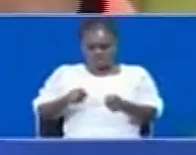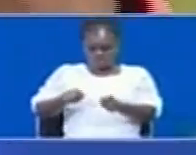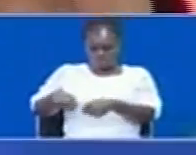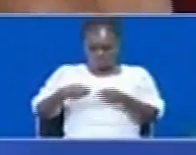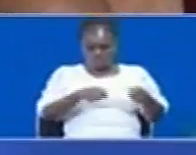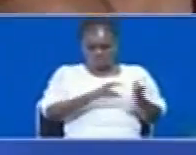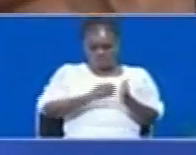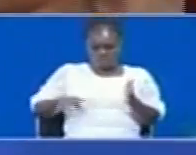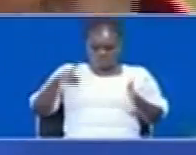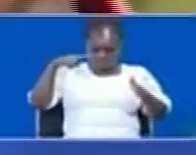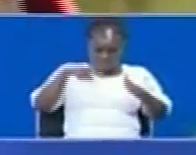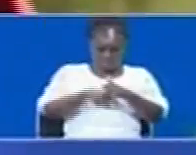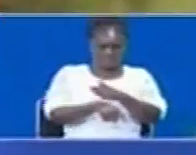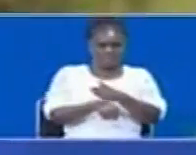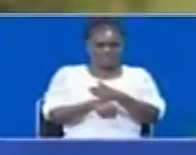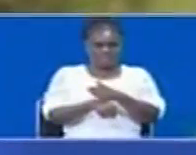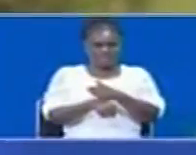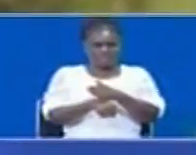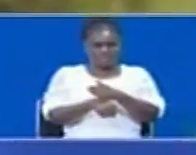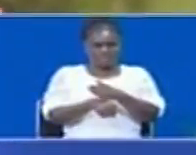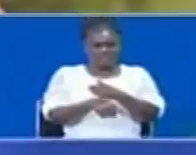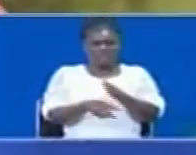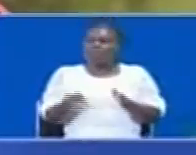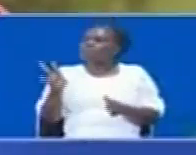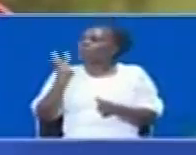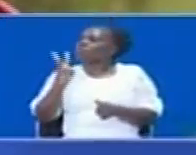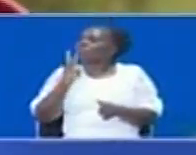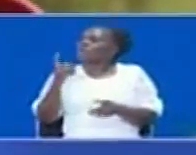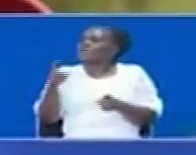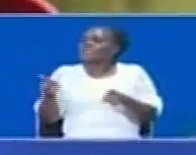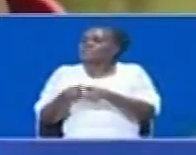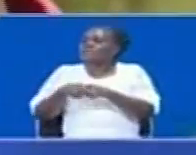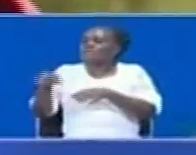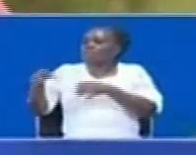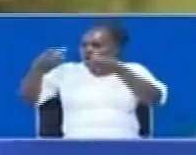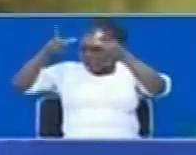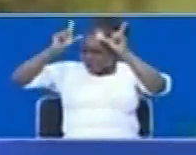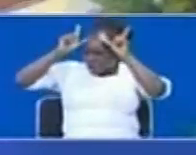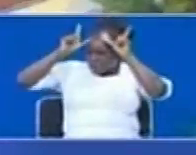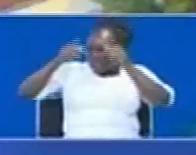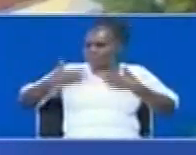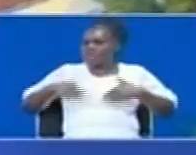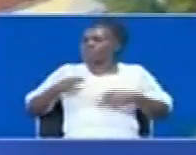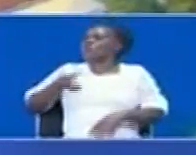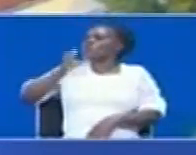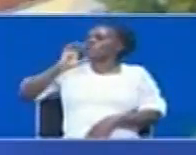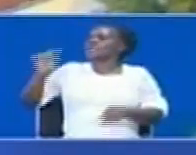ndani. Na hiyo sisi hiyo nachota hiyo maji, ng'ombe na kunywa, watu na kunywa.